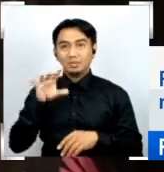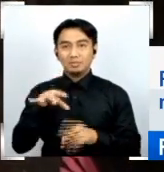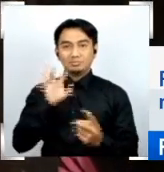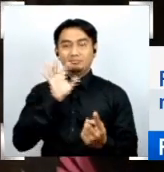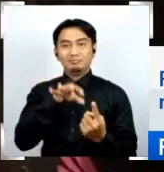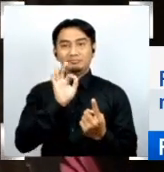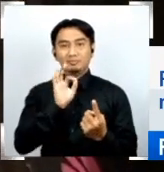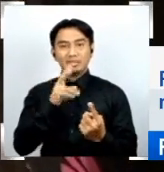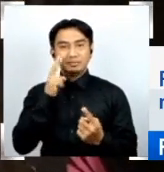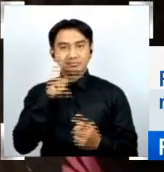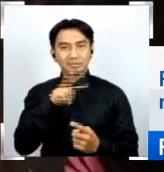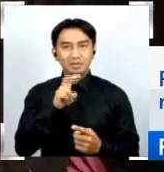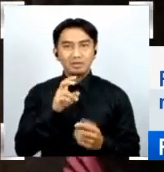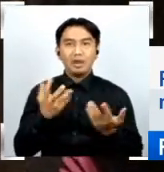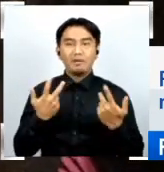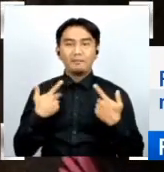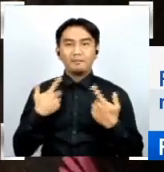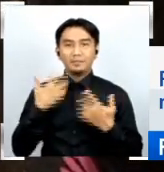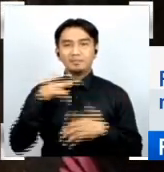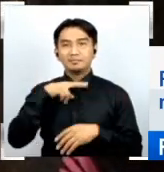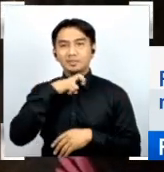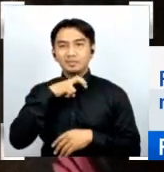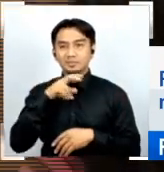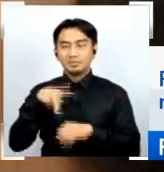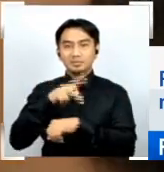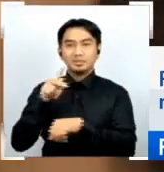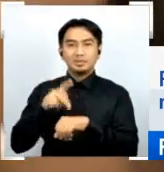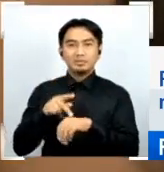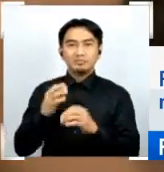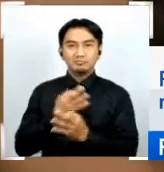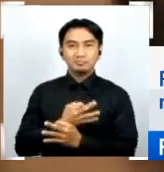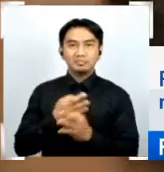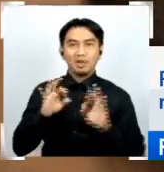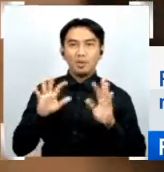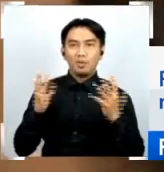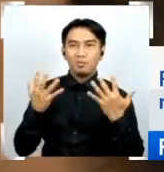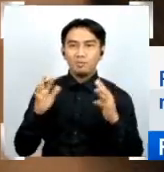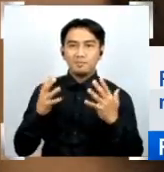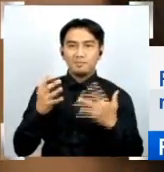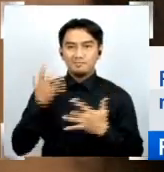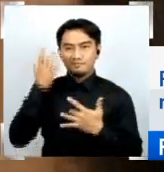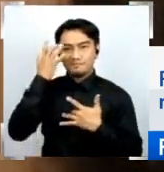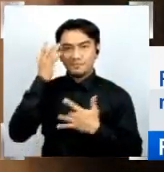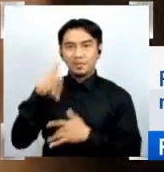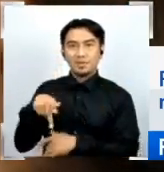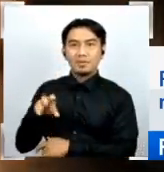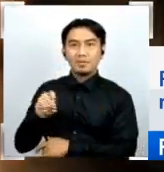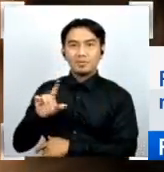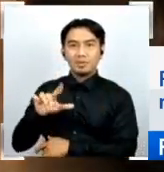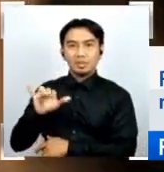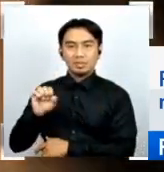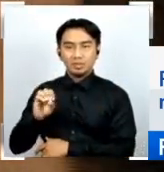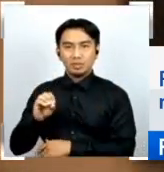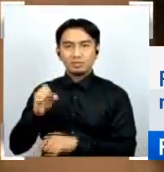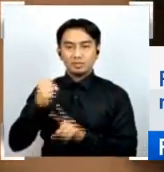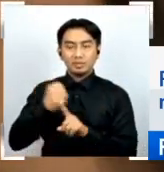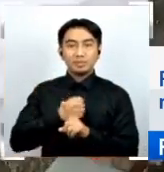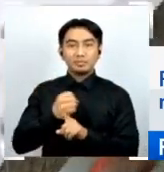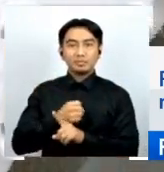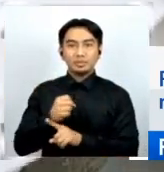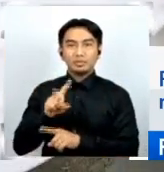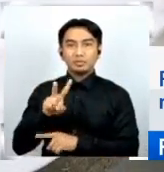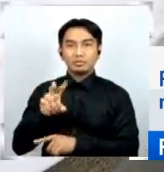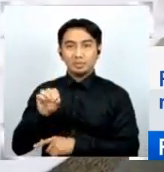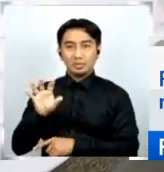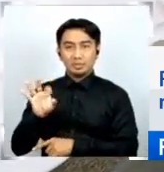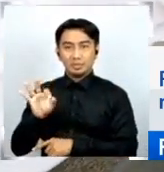2 dekadang polio-free ang bansa bago magka-resurgence itong September 2019. 17 kasong